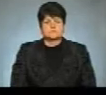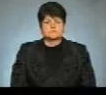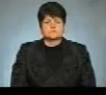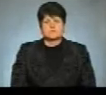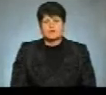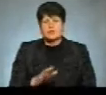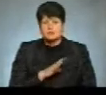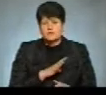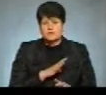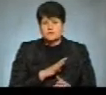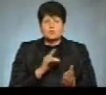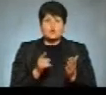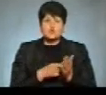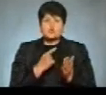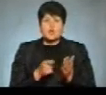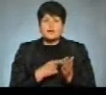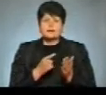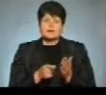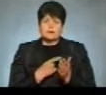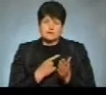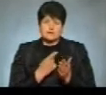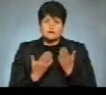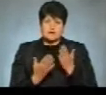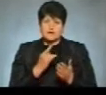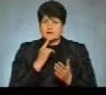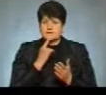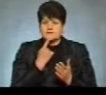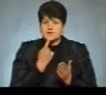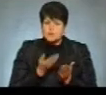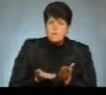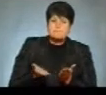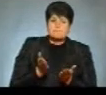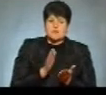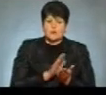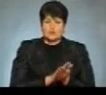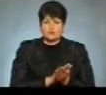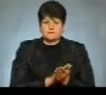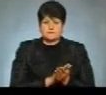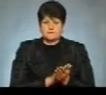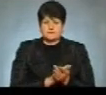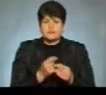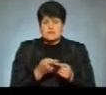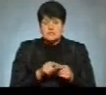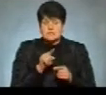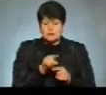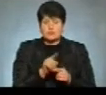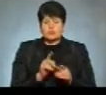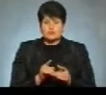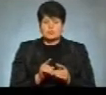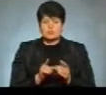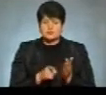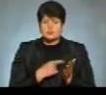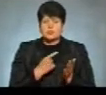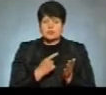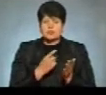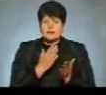Бувають сторінки, які важкувато перегорнути. І такою сторінкою